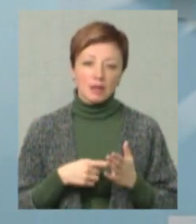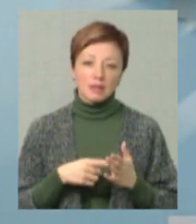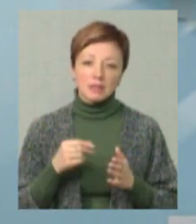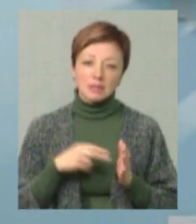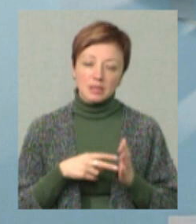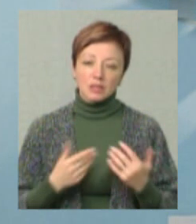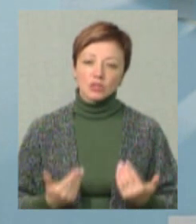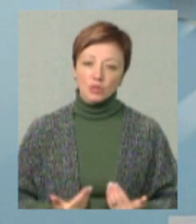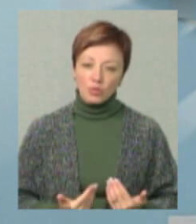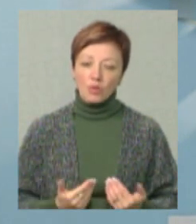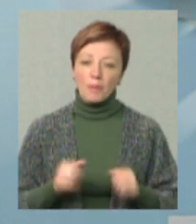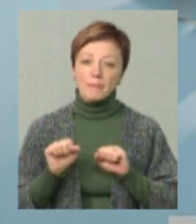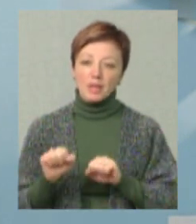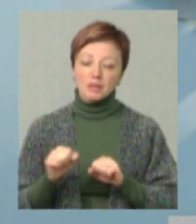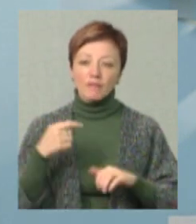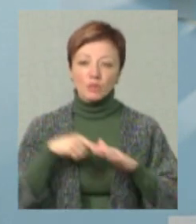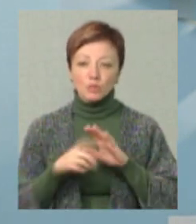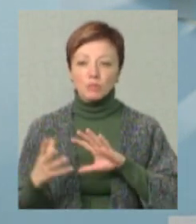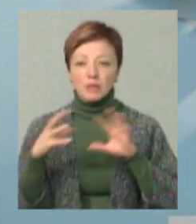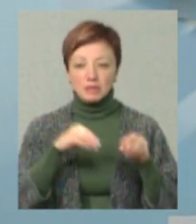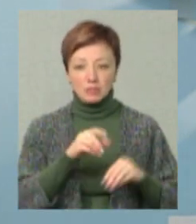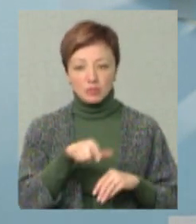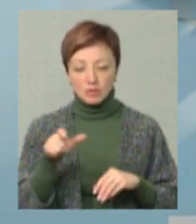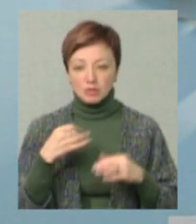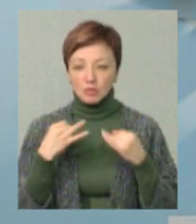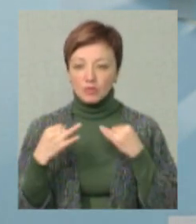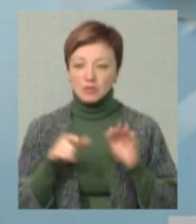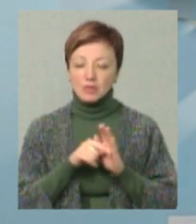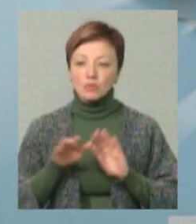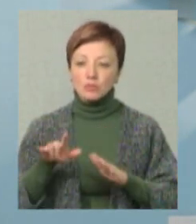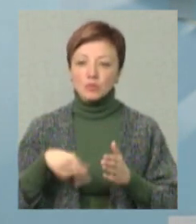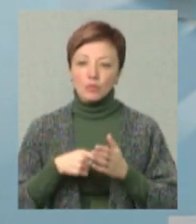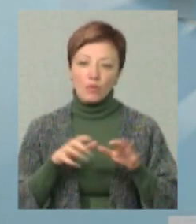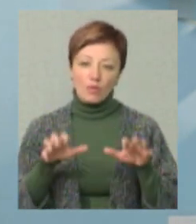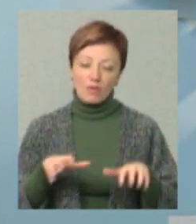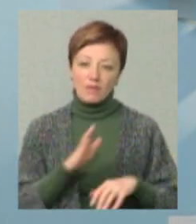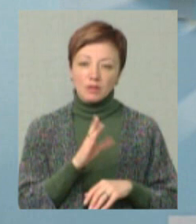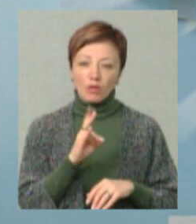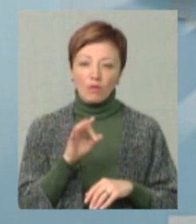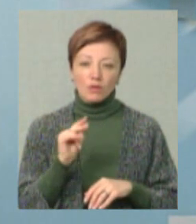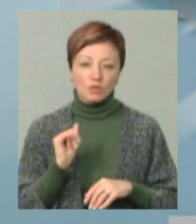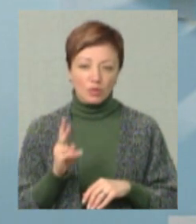питання, ціни на житло, прихисток внутрішньопереміщених осіб спілкувалися з заступником міського